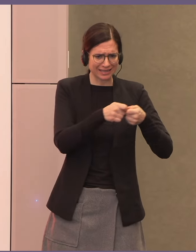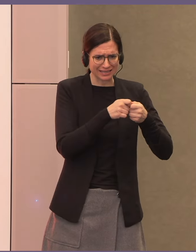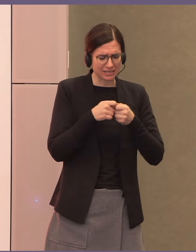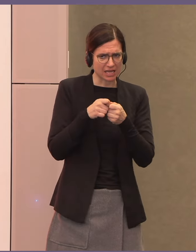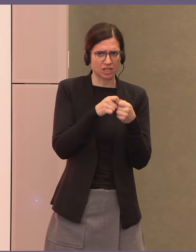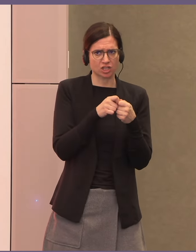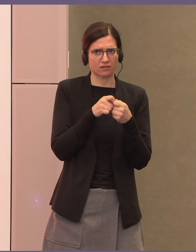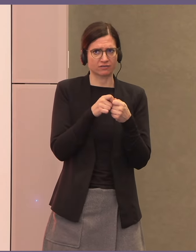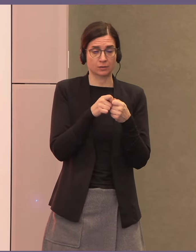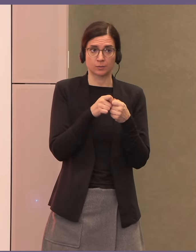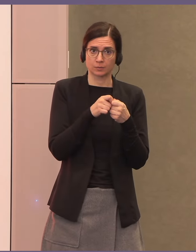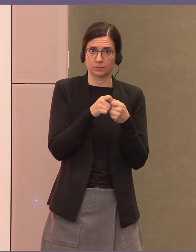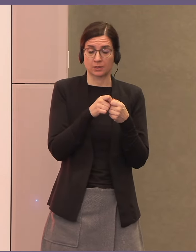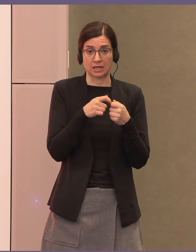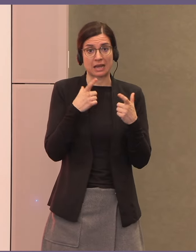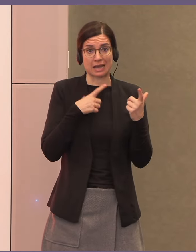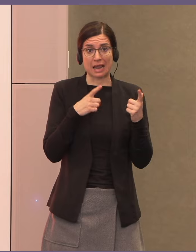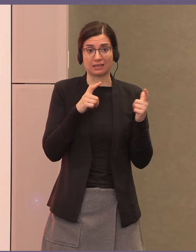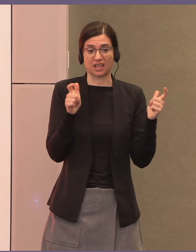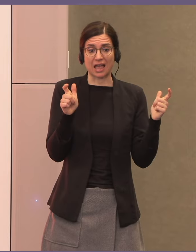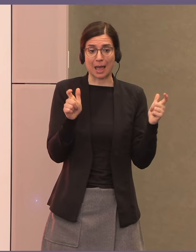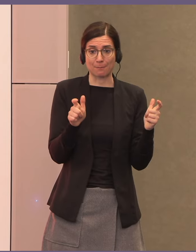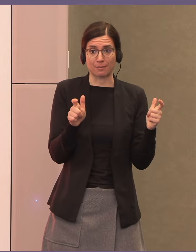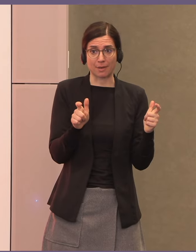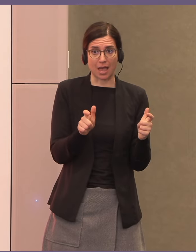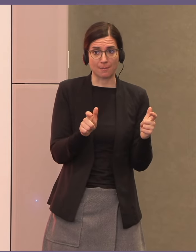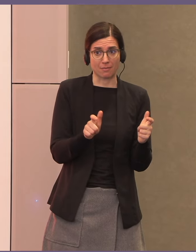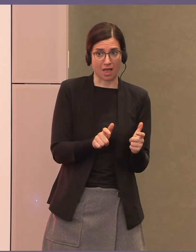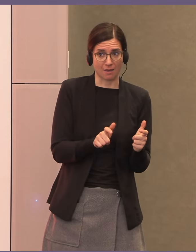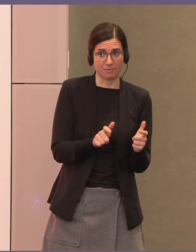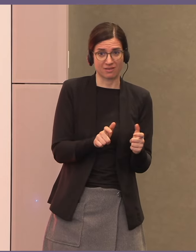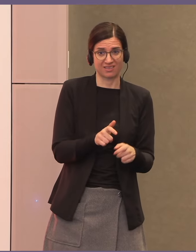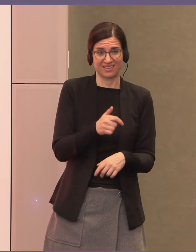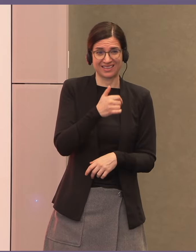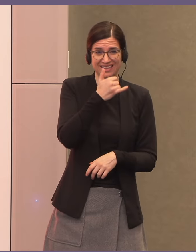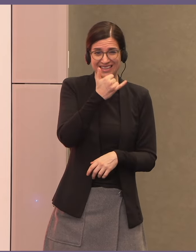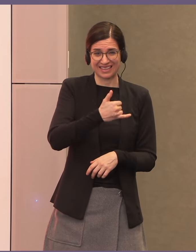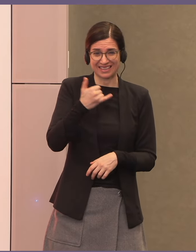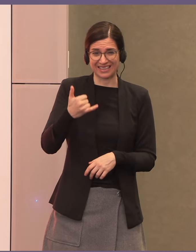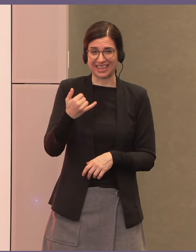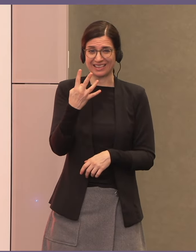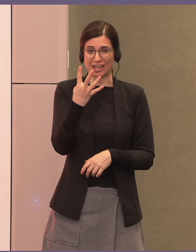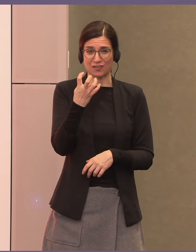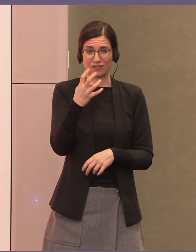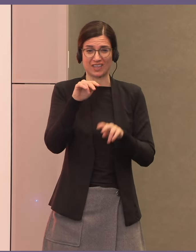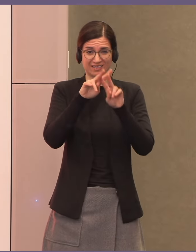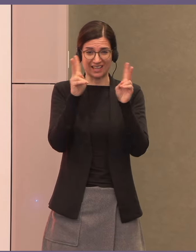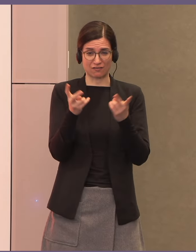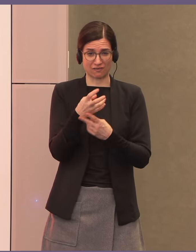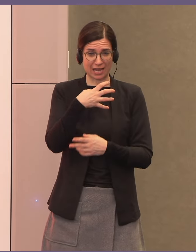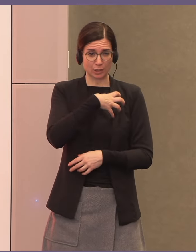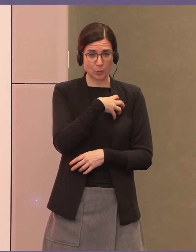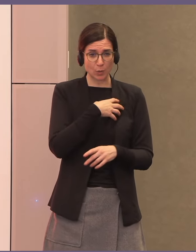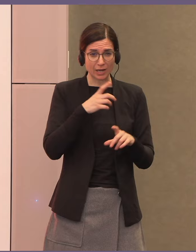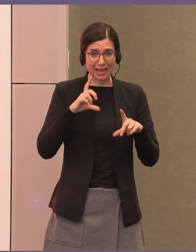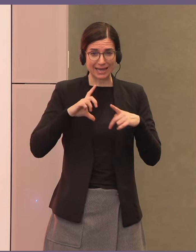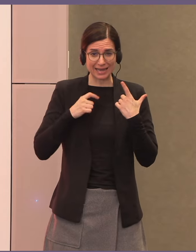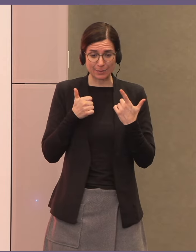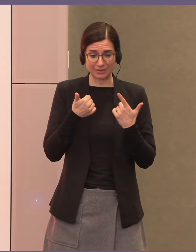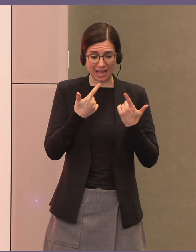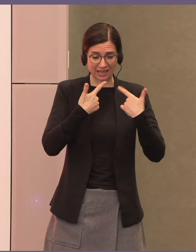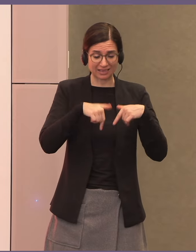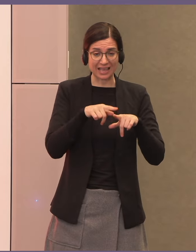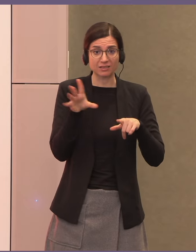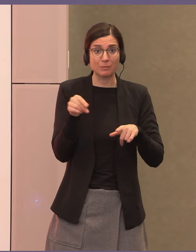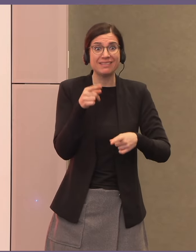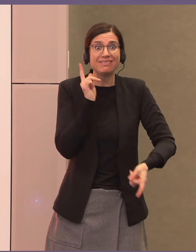werden, sondern weniger werden. Wir haben jeder vierte Weltbürger, Weltbürgerin, lebt in einer